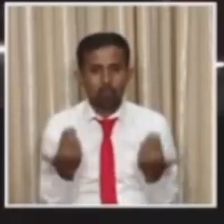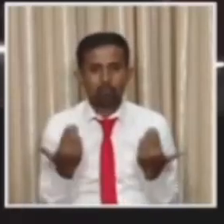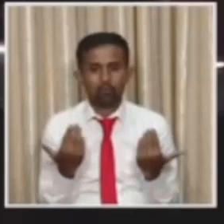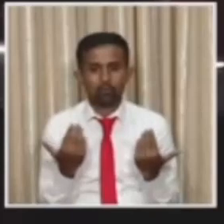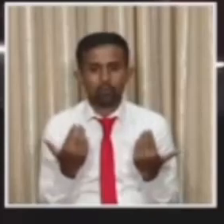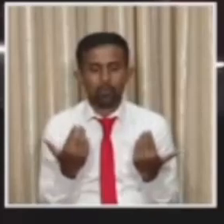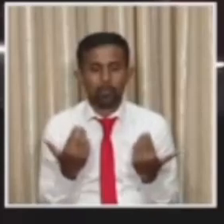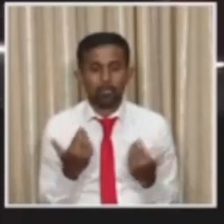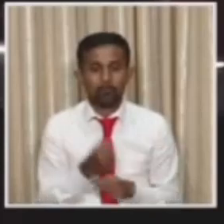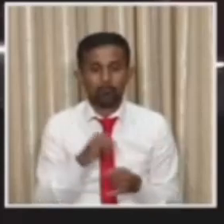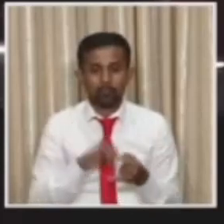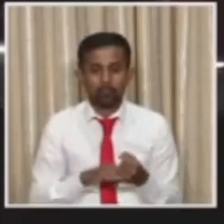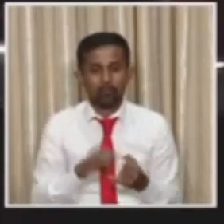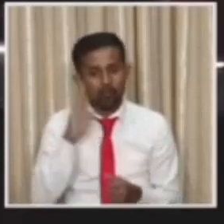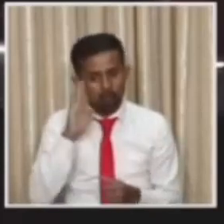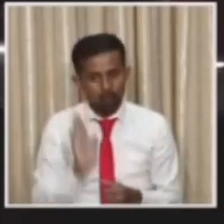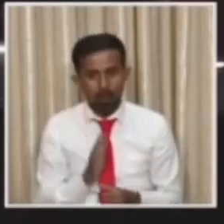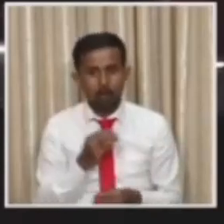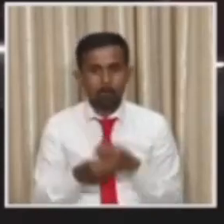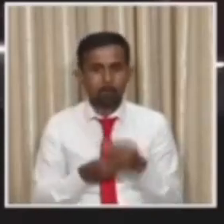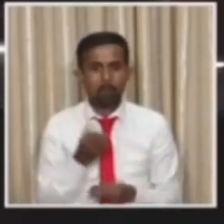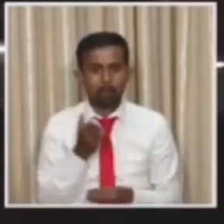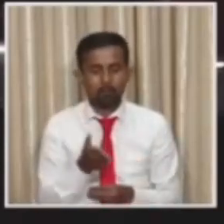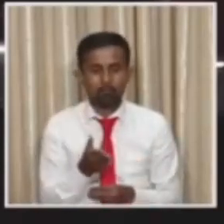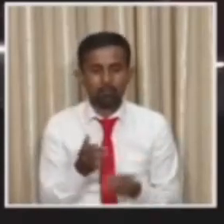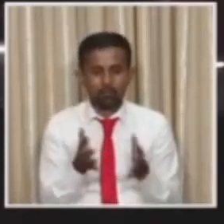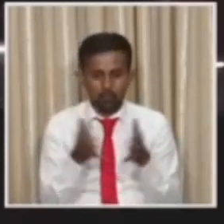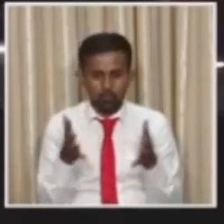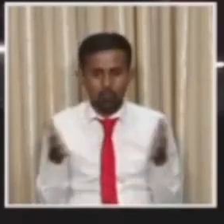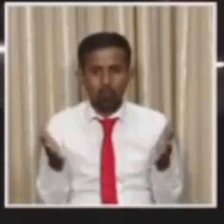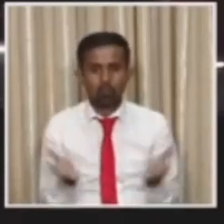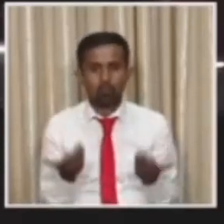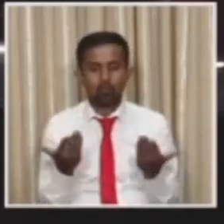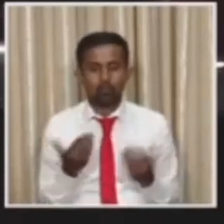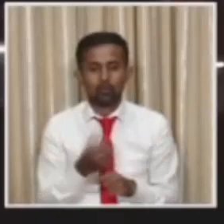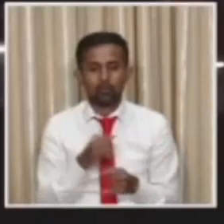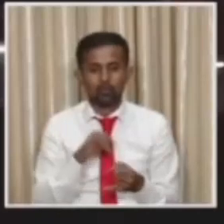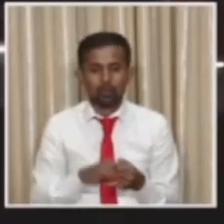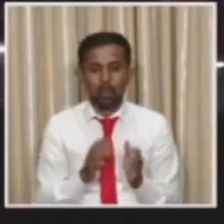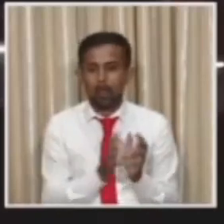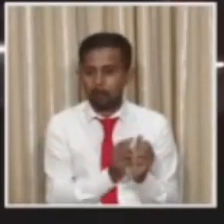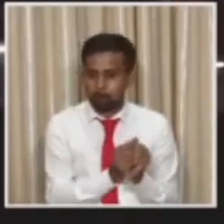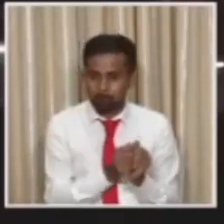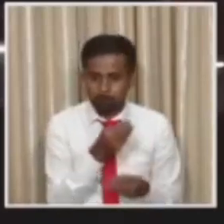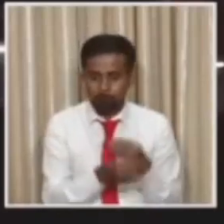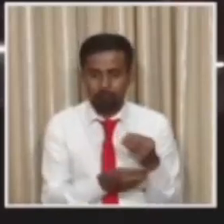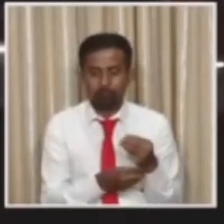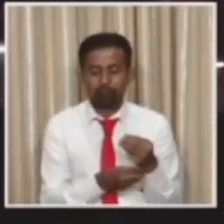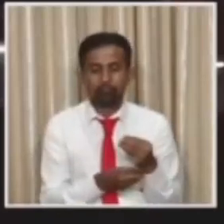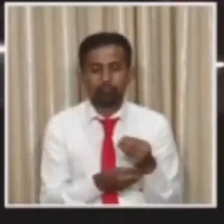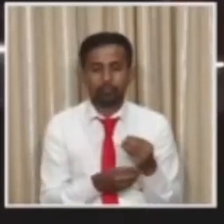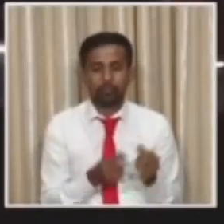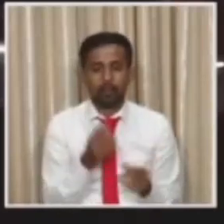වගේම මේ ගම්මාන වලට ආවේනික කර්මාන්ත තියෙනවා. මේවා ටිකෙන් ටික දියුණු කරන්න ඕනේ අපි. ගර්මාන්තය මැටි කර්මාන්තය